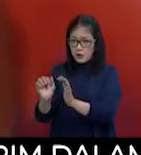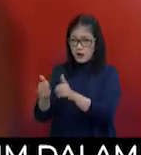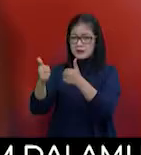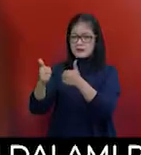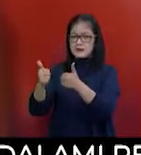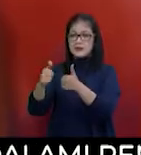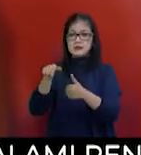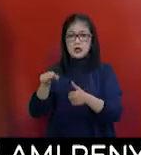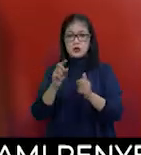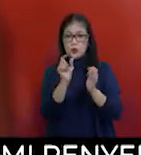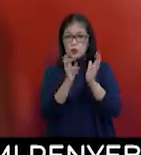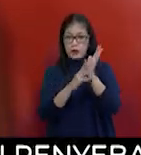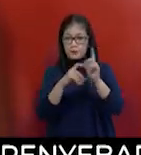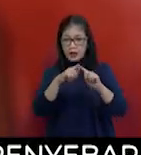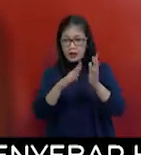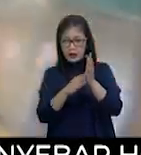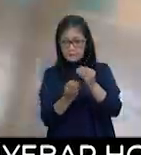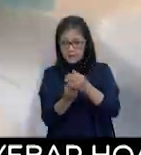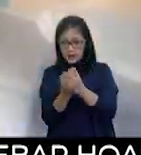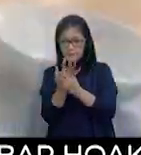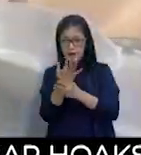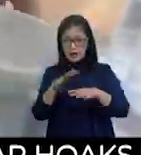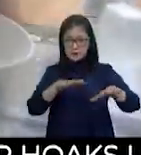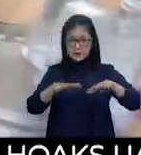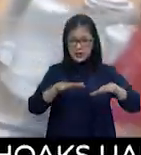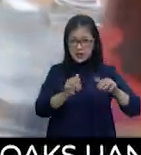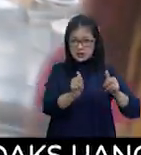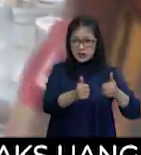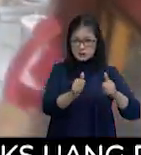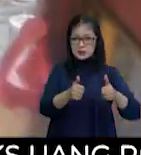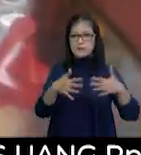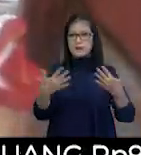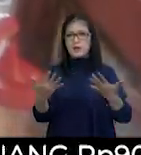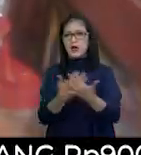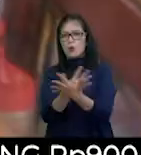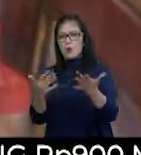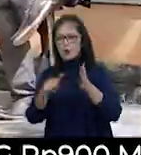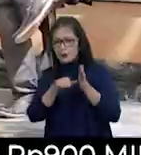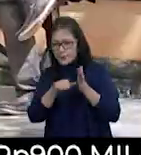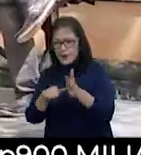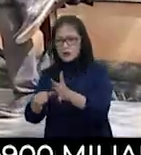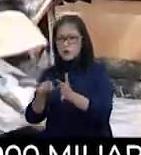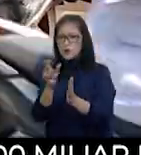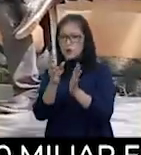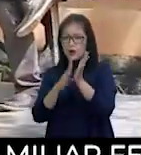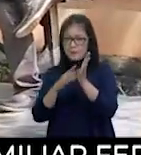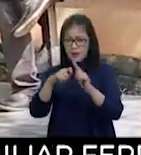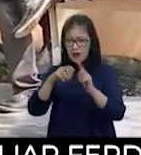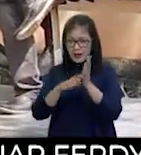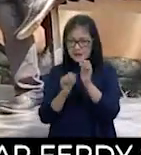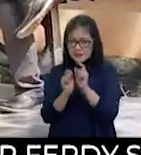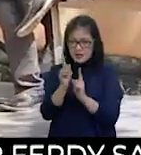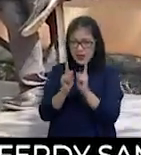pengembangan UMKM, Partai Perindo tengah menyiapkan strategi untuk membantu dan meningkatkan daya saing UMKM. Salah satunya